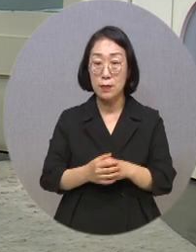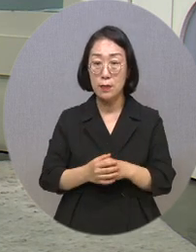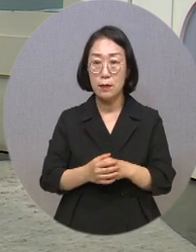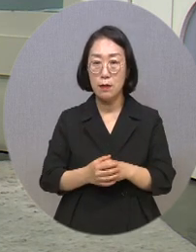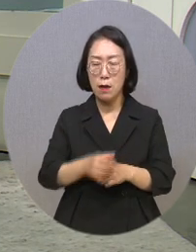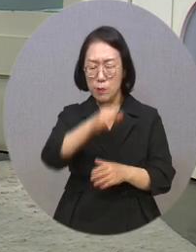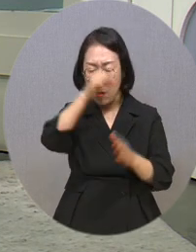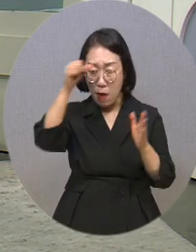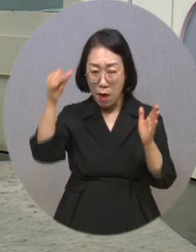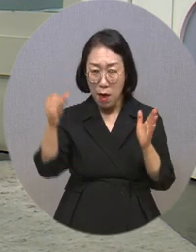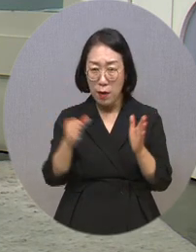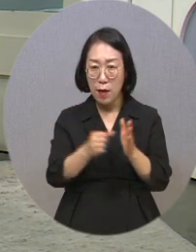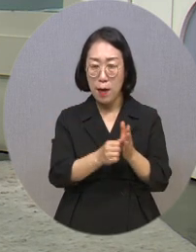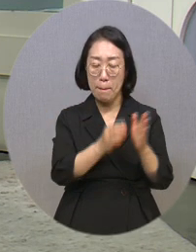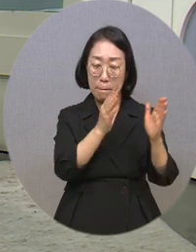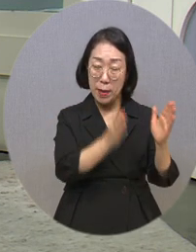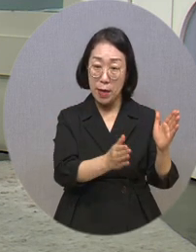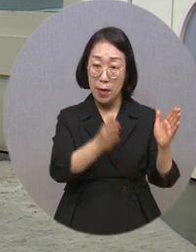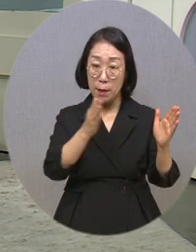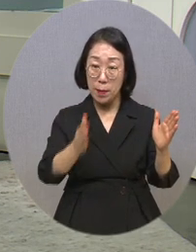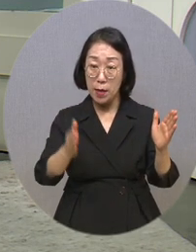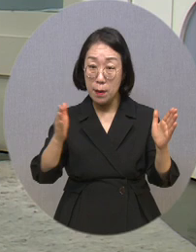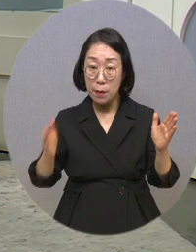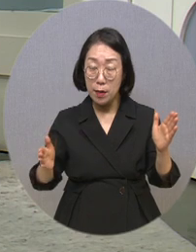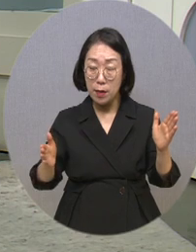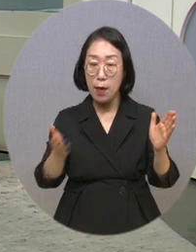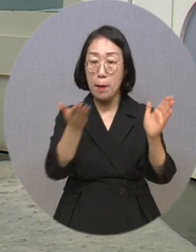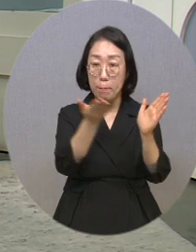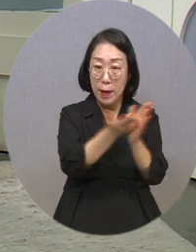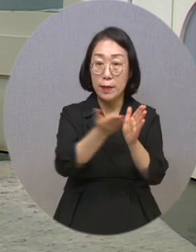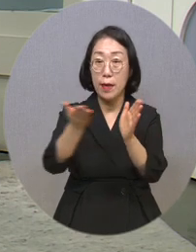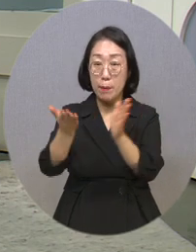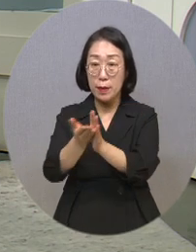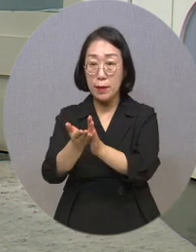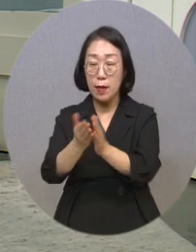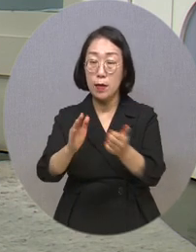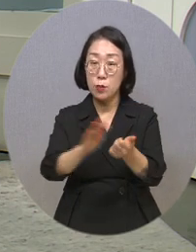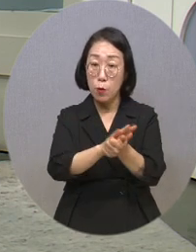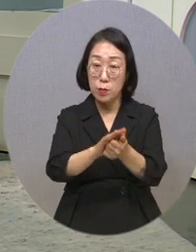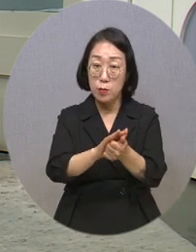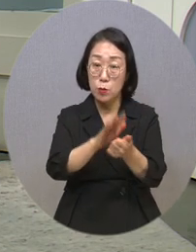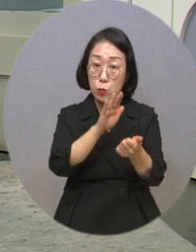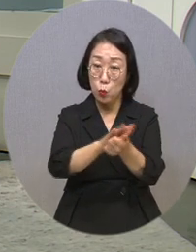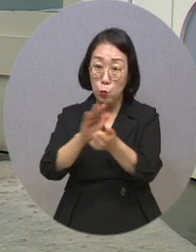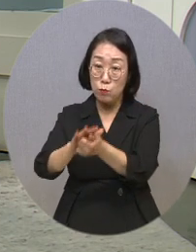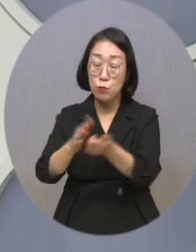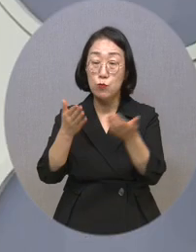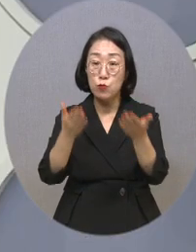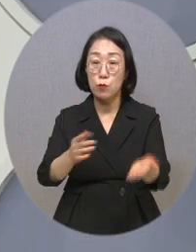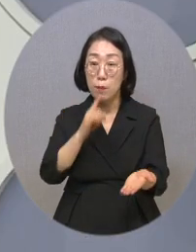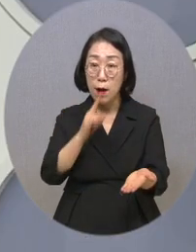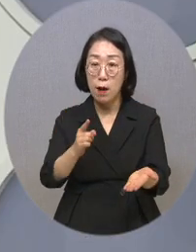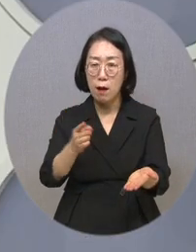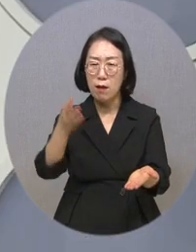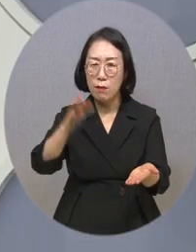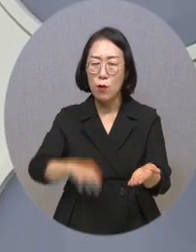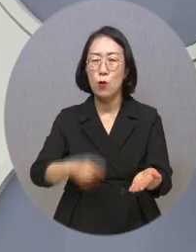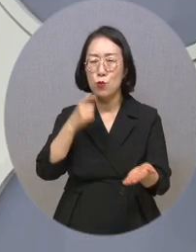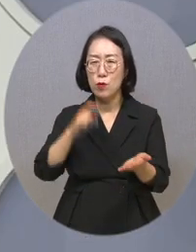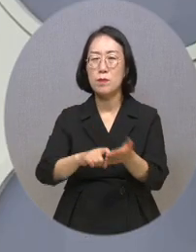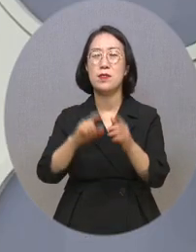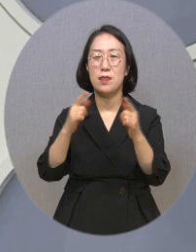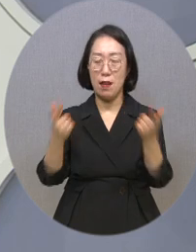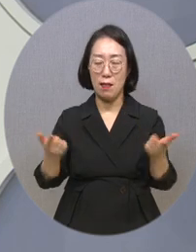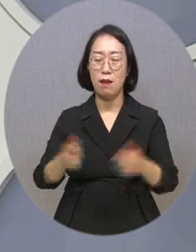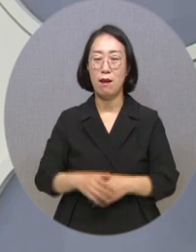생애 주기별로 맞춤형으로 하겠다는 걸 슬로건으로 걸긴 걸었는데 지금 뭐 그렇게 될 수는 없는 형편이고요.